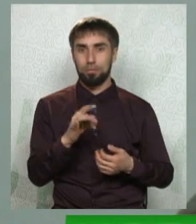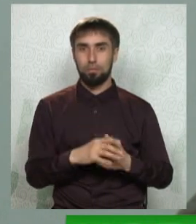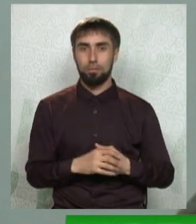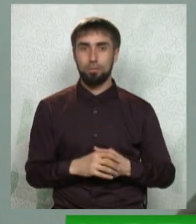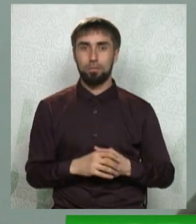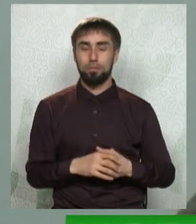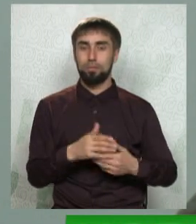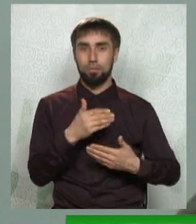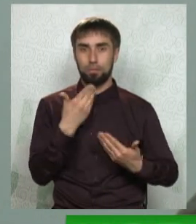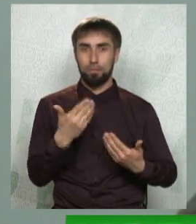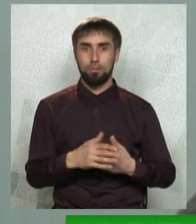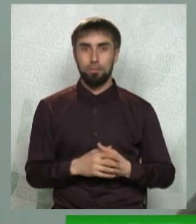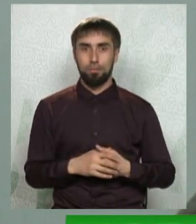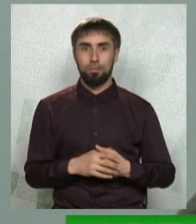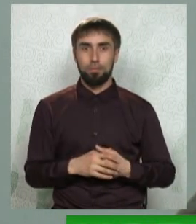Нет.